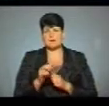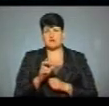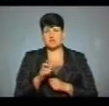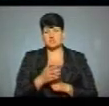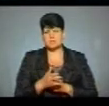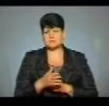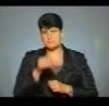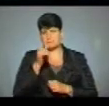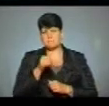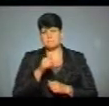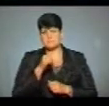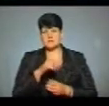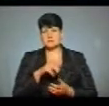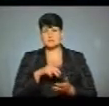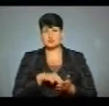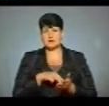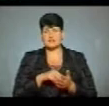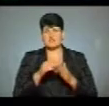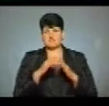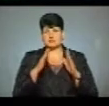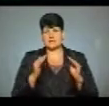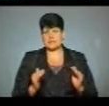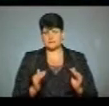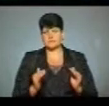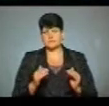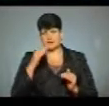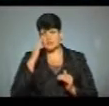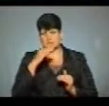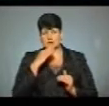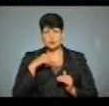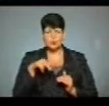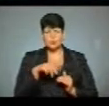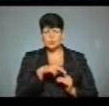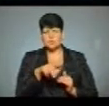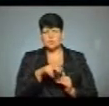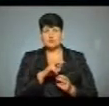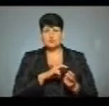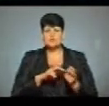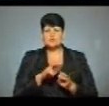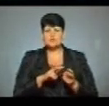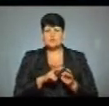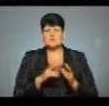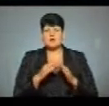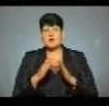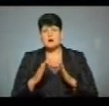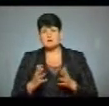Ми місяць стояли в шатрі. Тато ходив, шукав, де